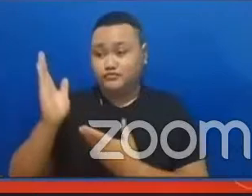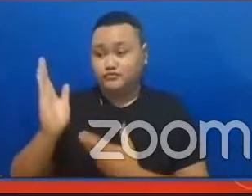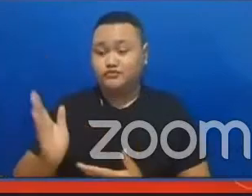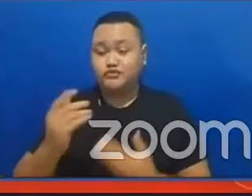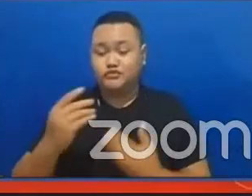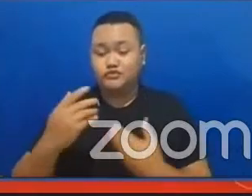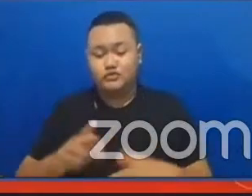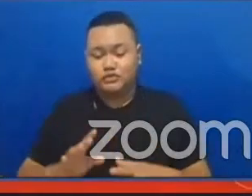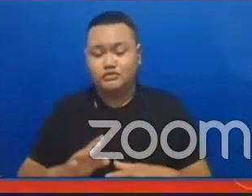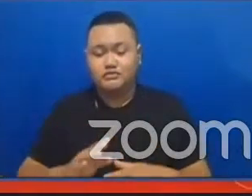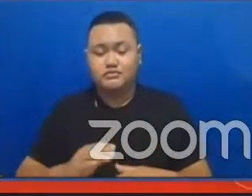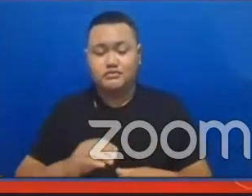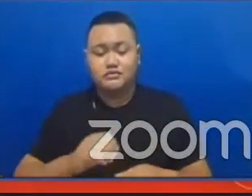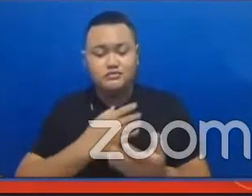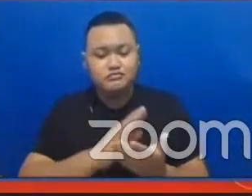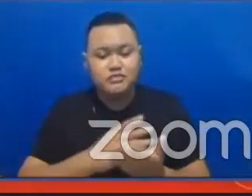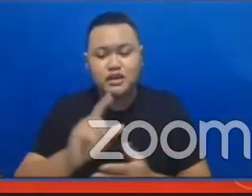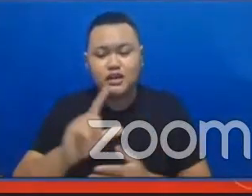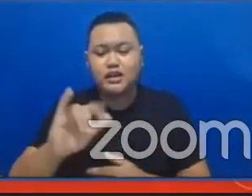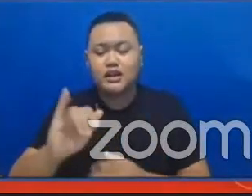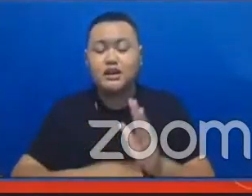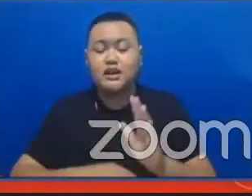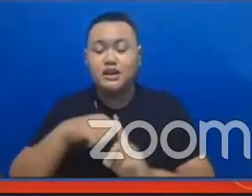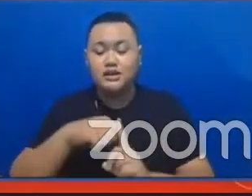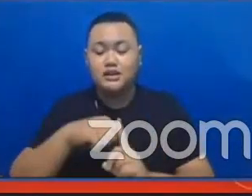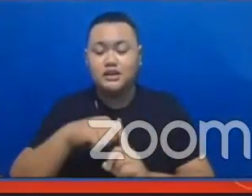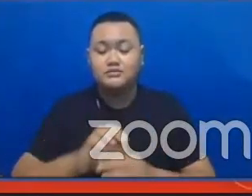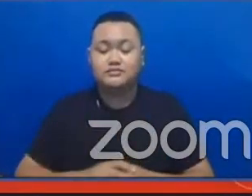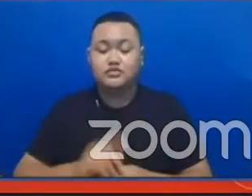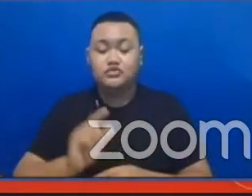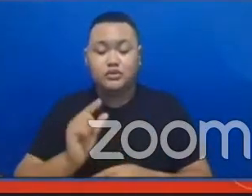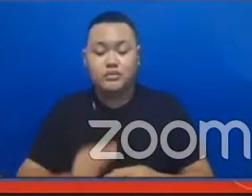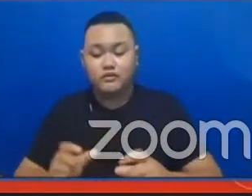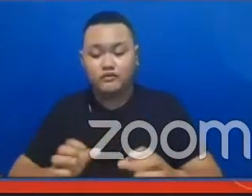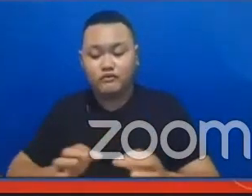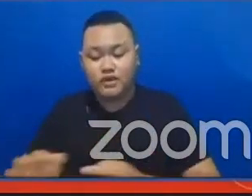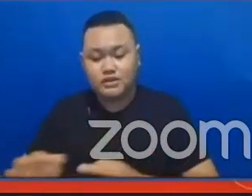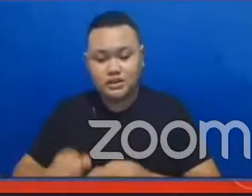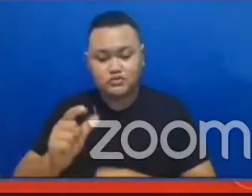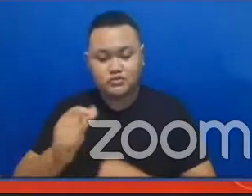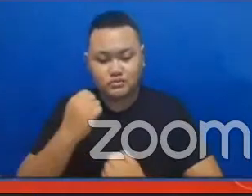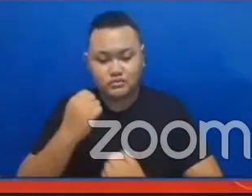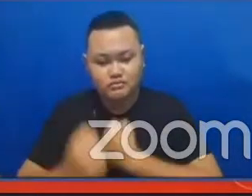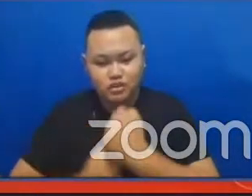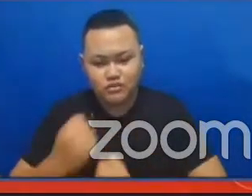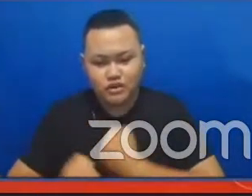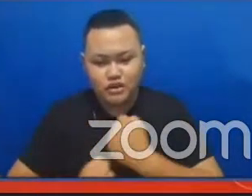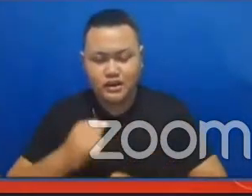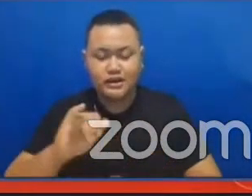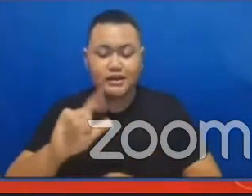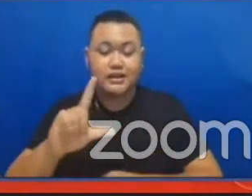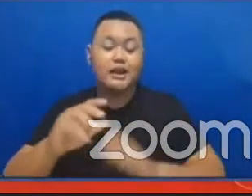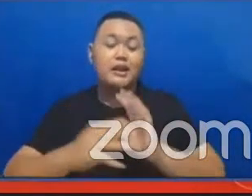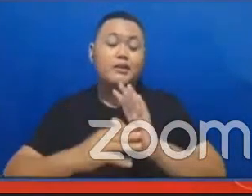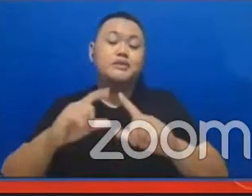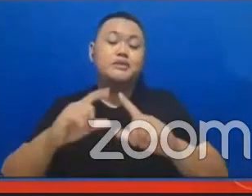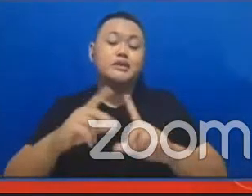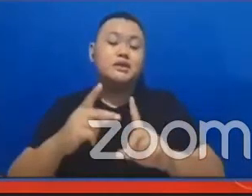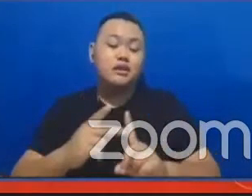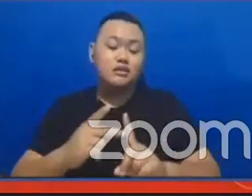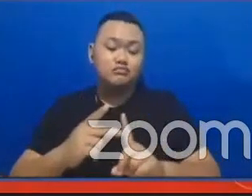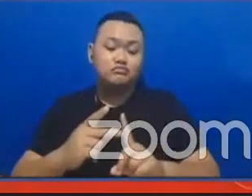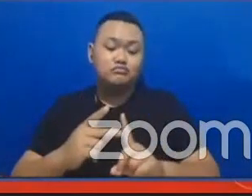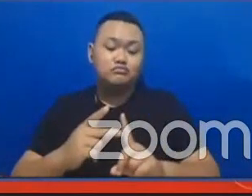kepada Bapak Ibu Maya, kemudian fasilitas untuk melakukan kegiatan ilmiah berupa penelitian,